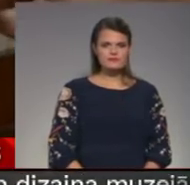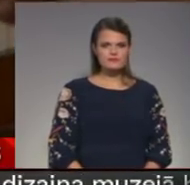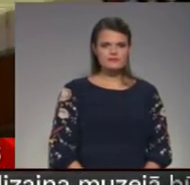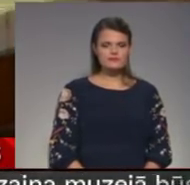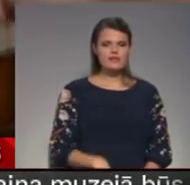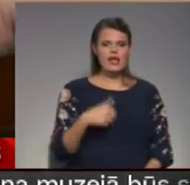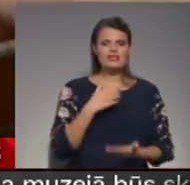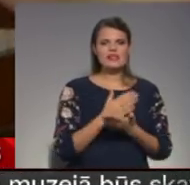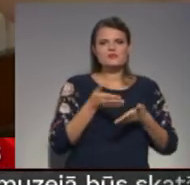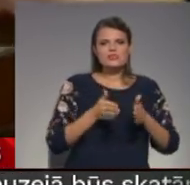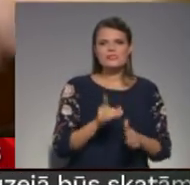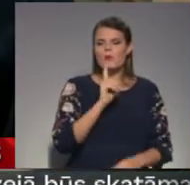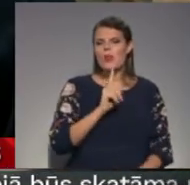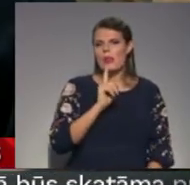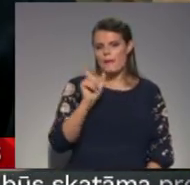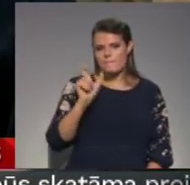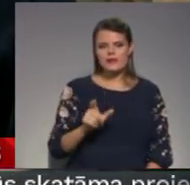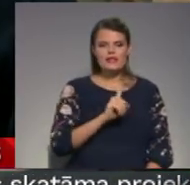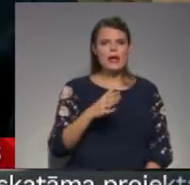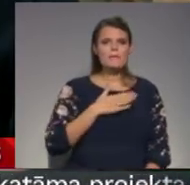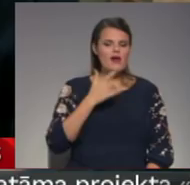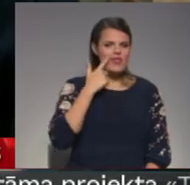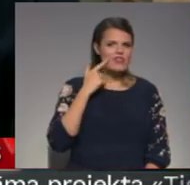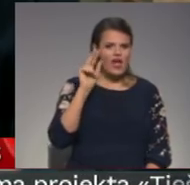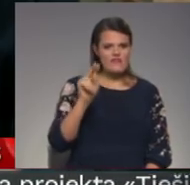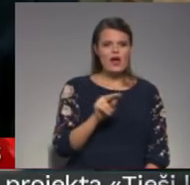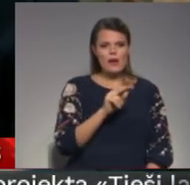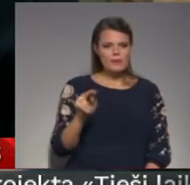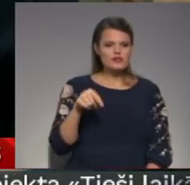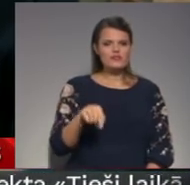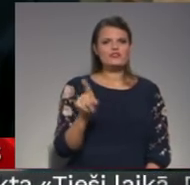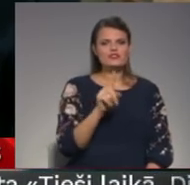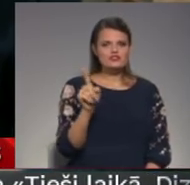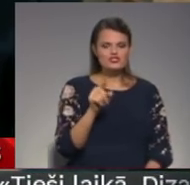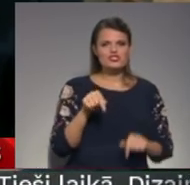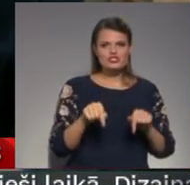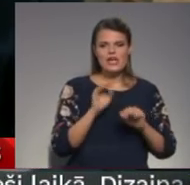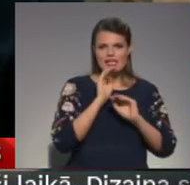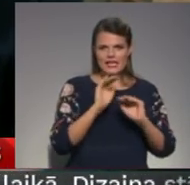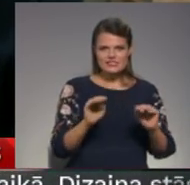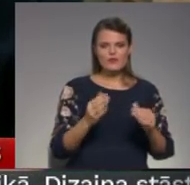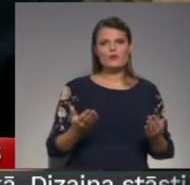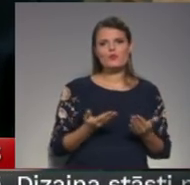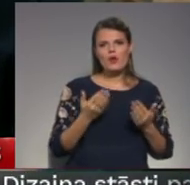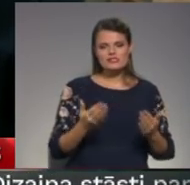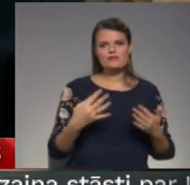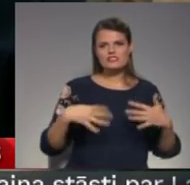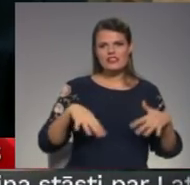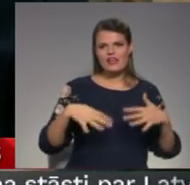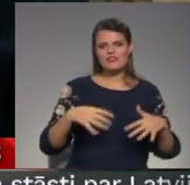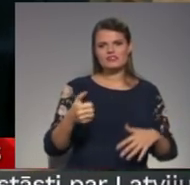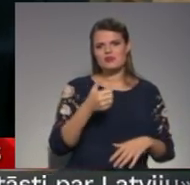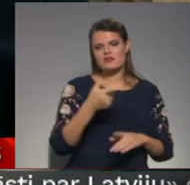Es esmu dzimusi Liepājniec, un tā ir mana tēva baznīca. Viņš tur ir ticis iesvētīts un nodzīvoja līdz 90